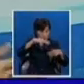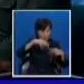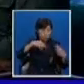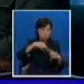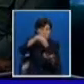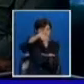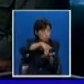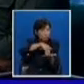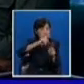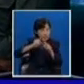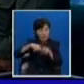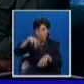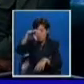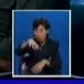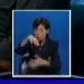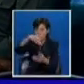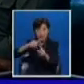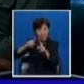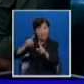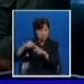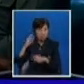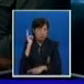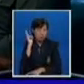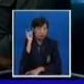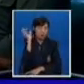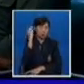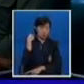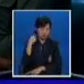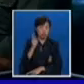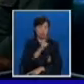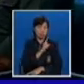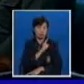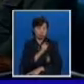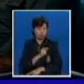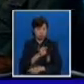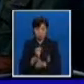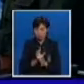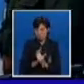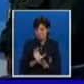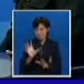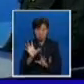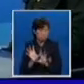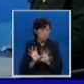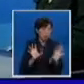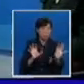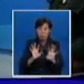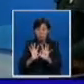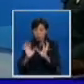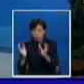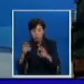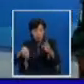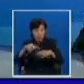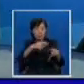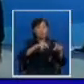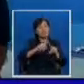ายหรือสถานที่เป้าหมายที่เรามีรายงานข่าวมาอันนี้ก็ทำให้กำลังของเราเนี่ยต้องถูกดึงถูกกระจายออกไปอีกนะฮะส่วนที่ส